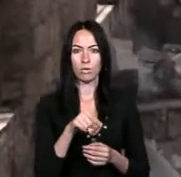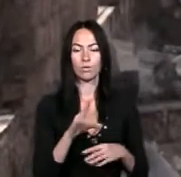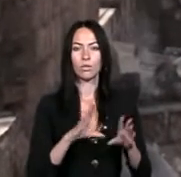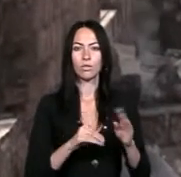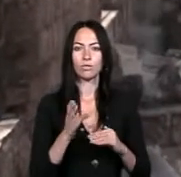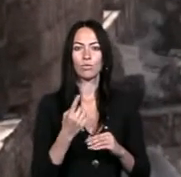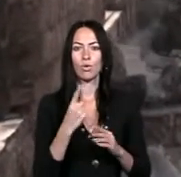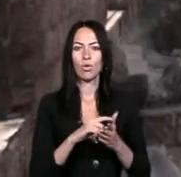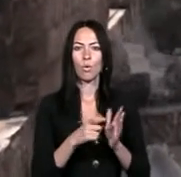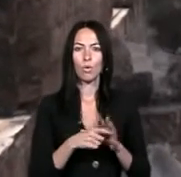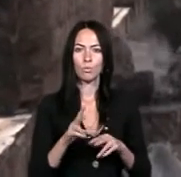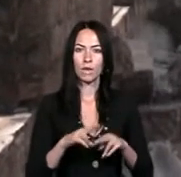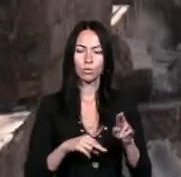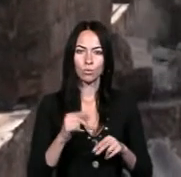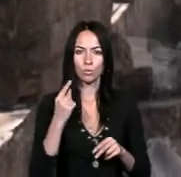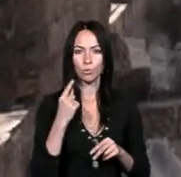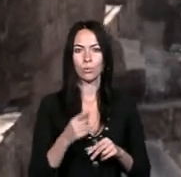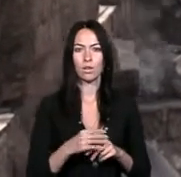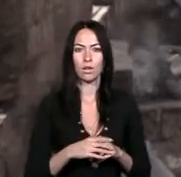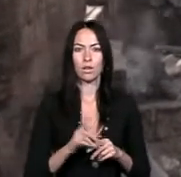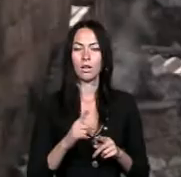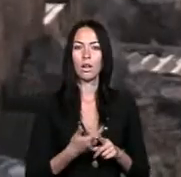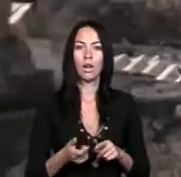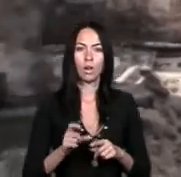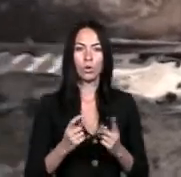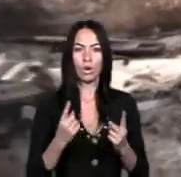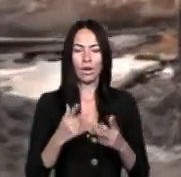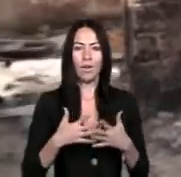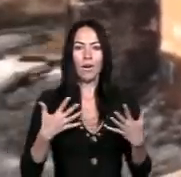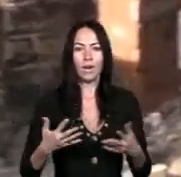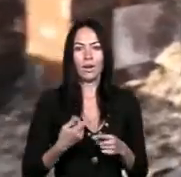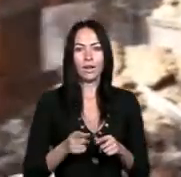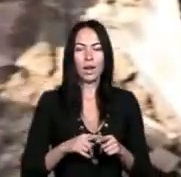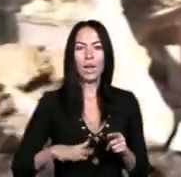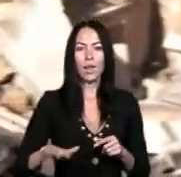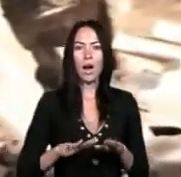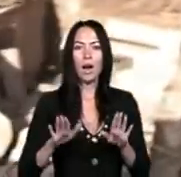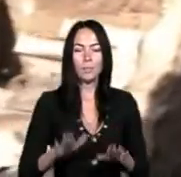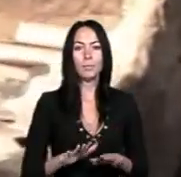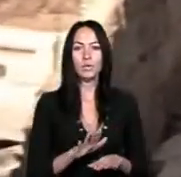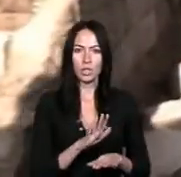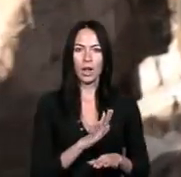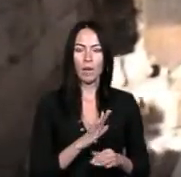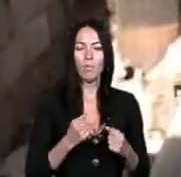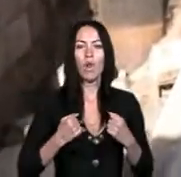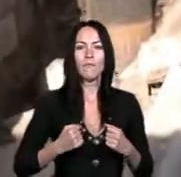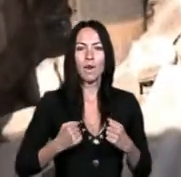розраховували ще одну кімнату зробити, бо дуже велике таке приміщення було. Ванна